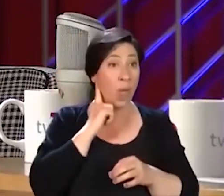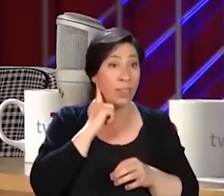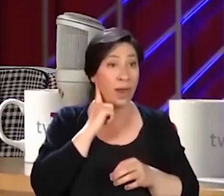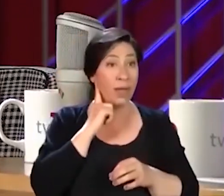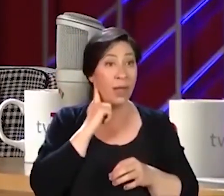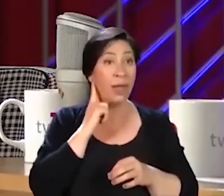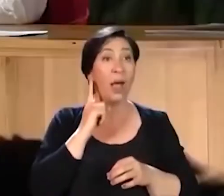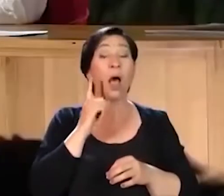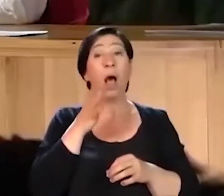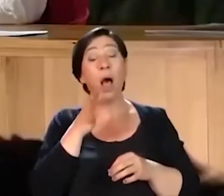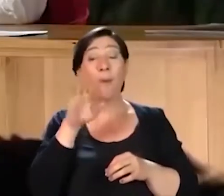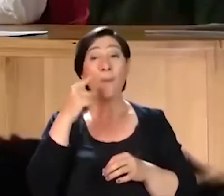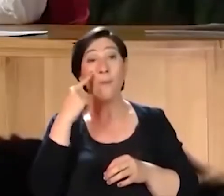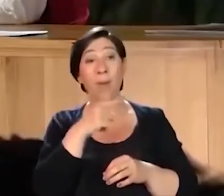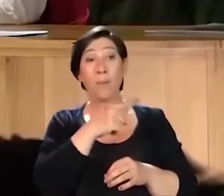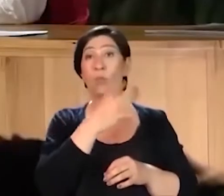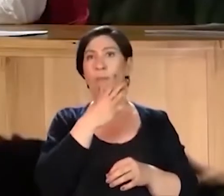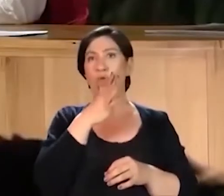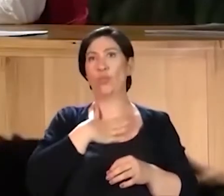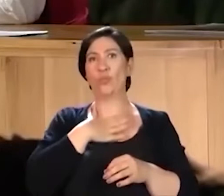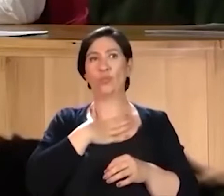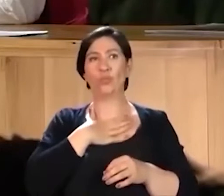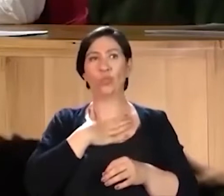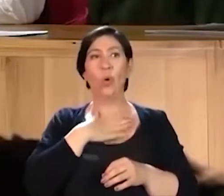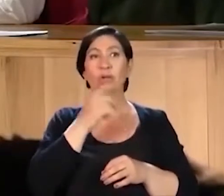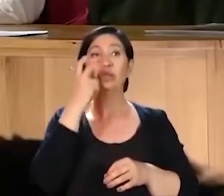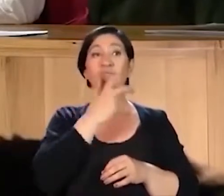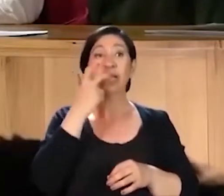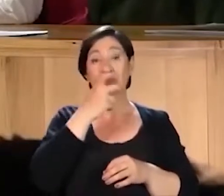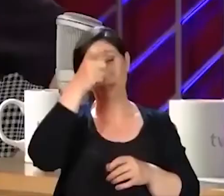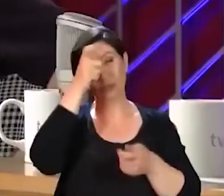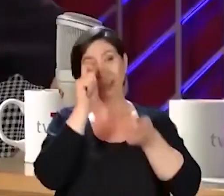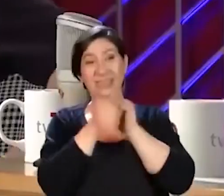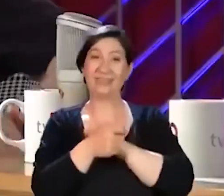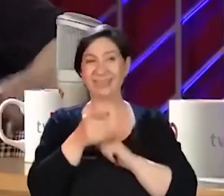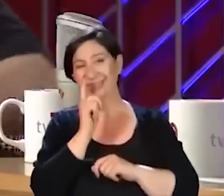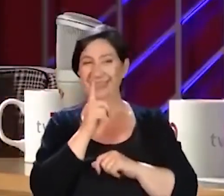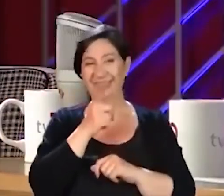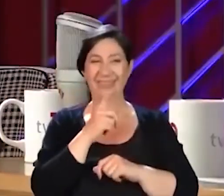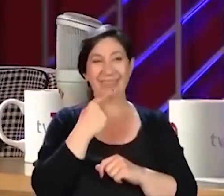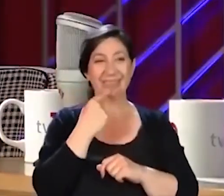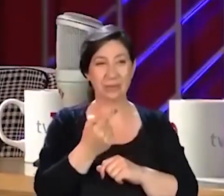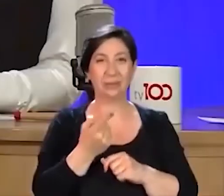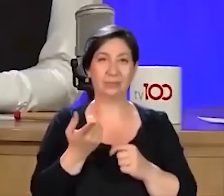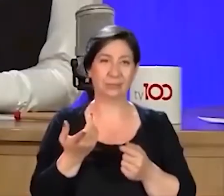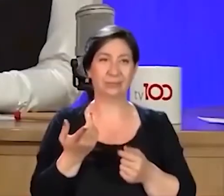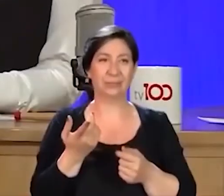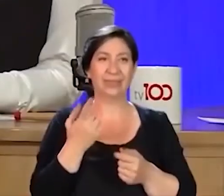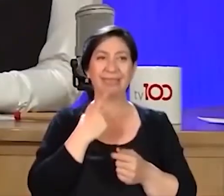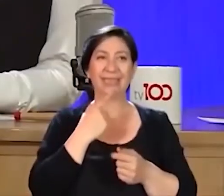sonra hep şey Aa bak işte ben bunu biliyordum zaten böyle olduğunu bak O Şarkıyı siz Türkçeye çevirmişsiniz değil mi gibi bir